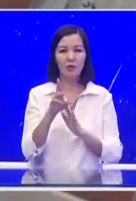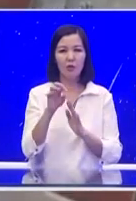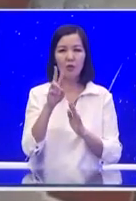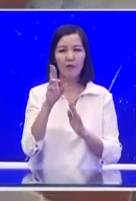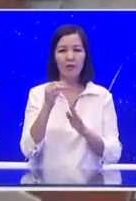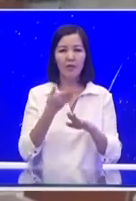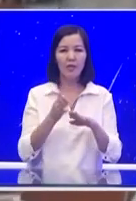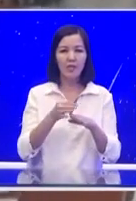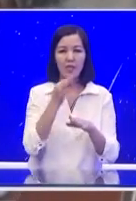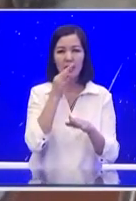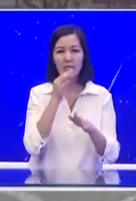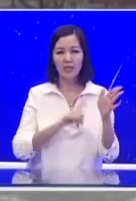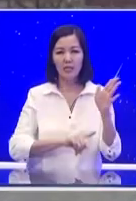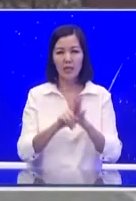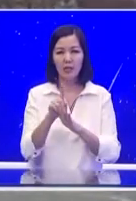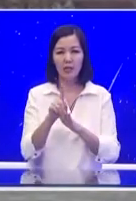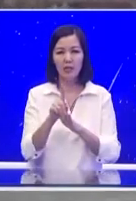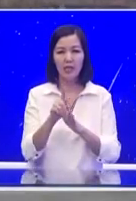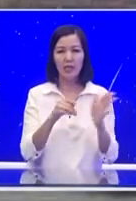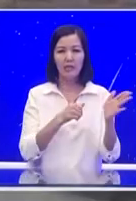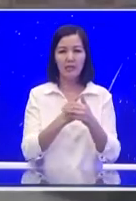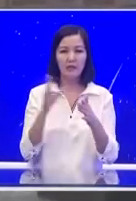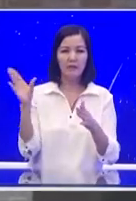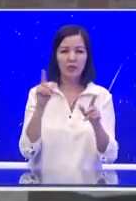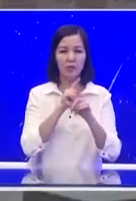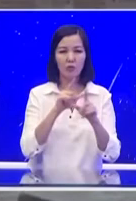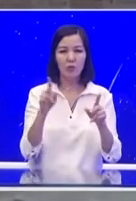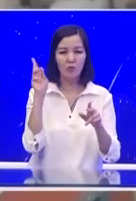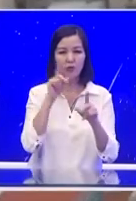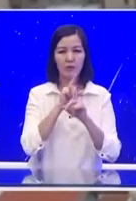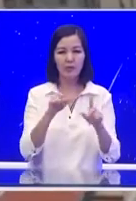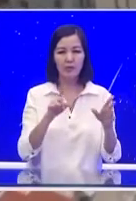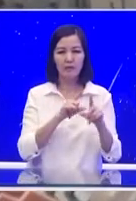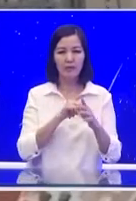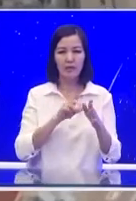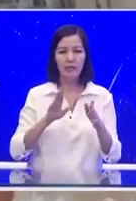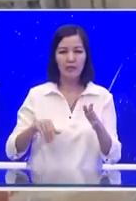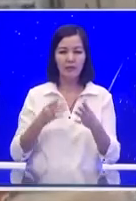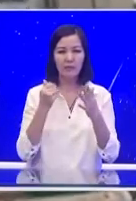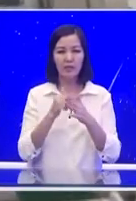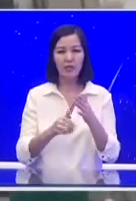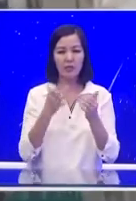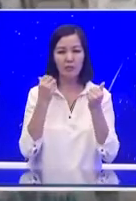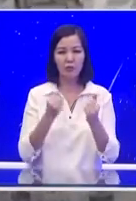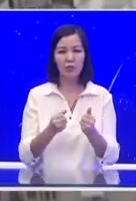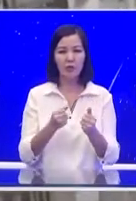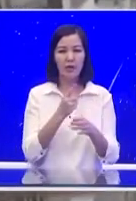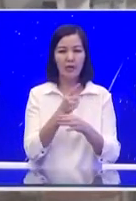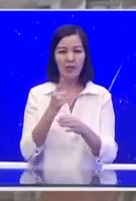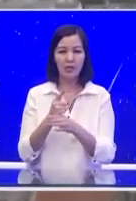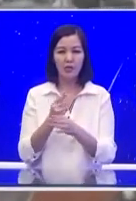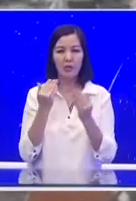на самой ранней ее стадии, сначала закрыв все школы и другие учебные заведения, а затем с каждым днем ужесточая